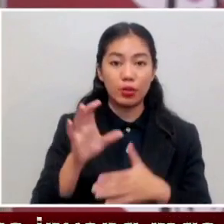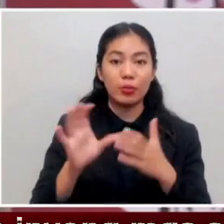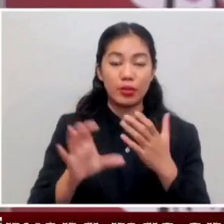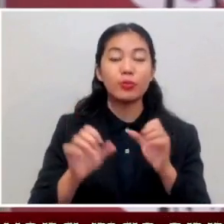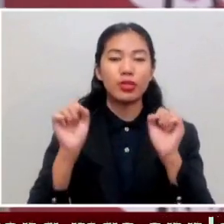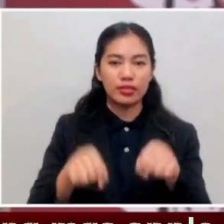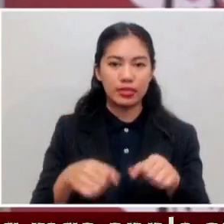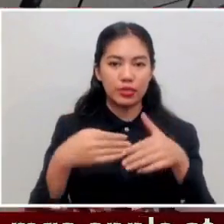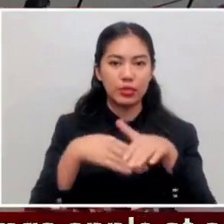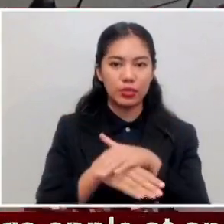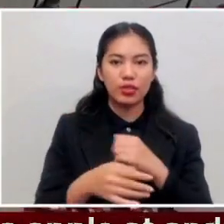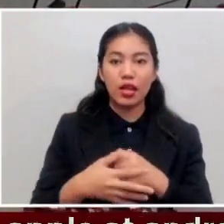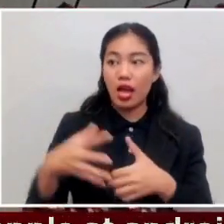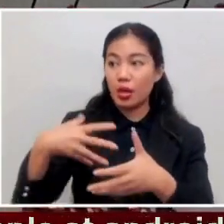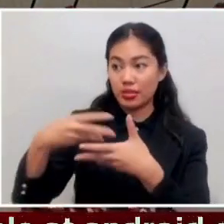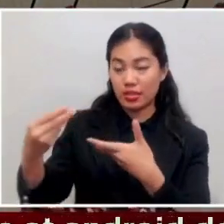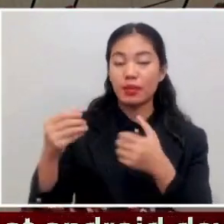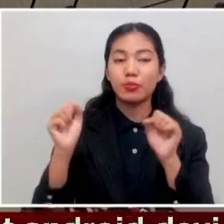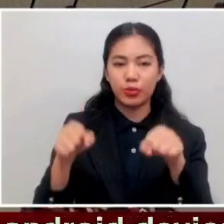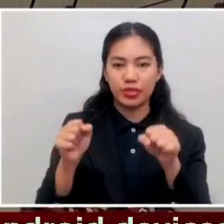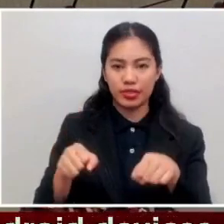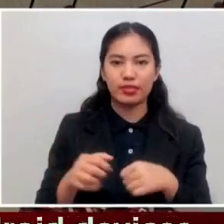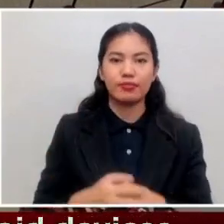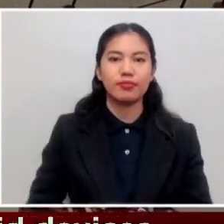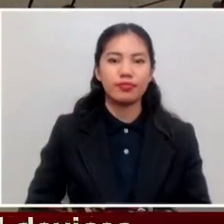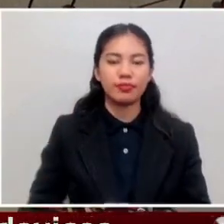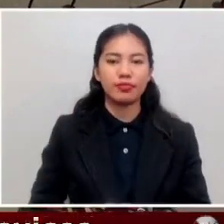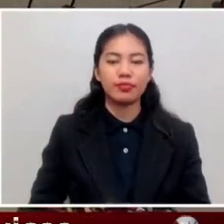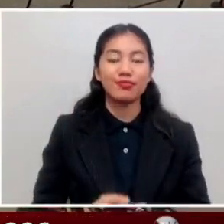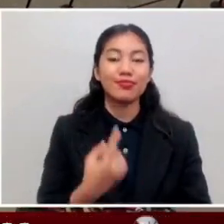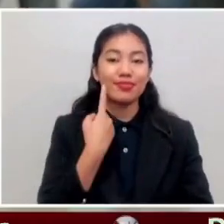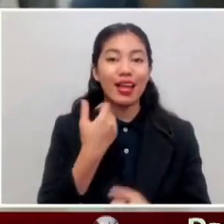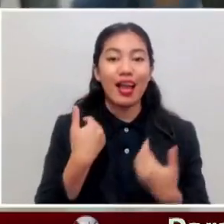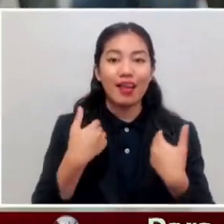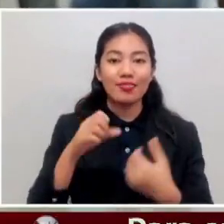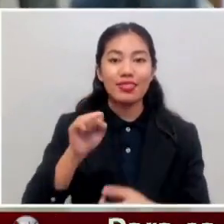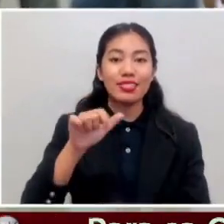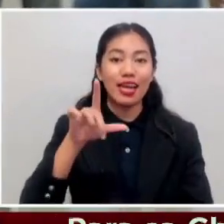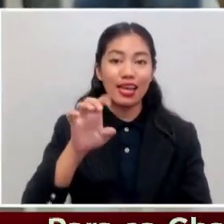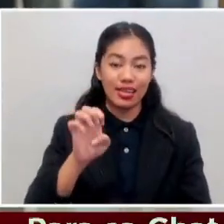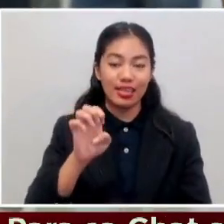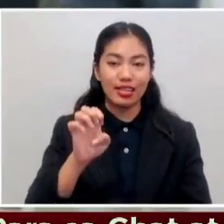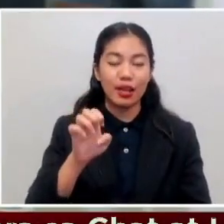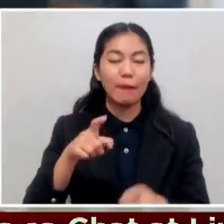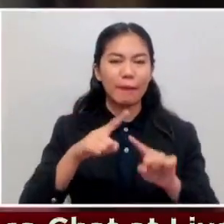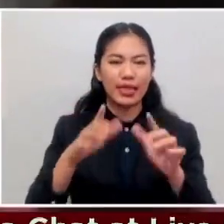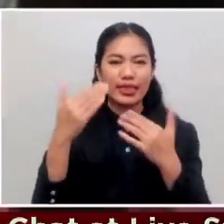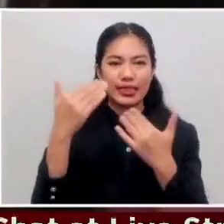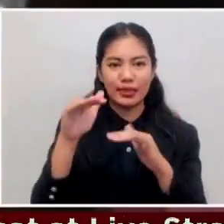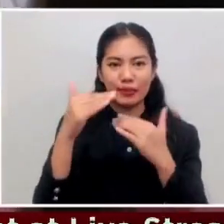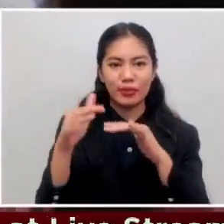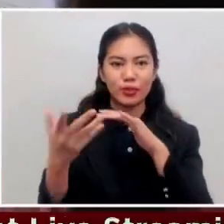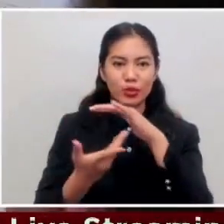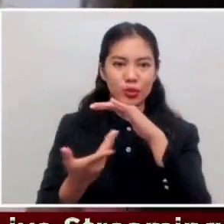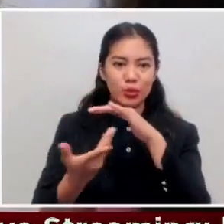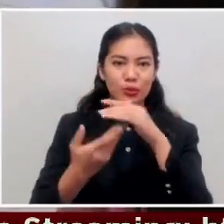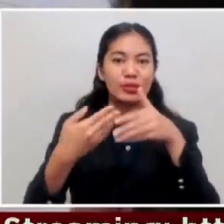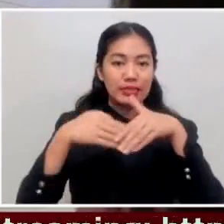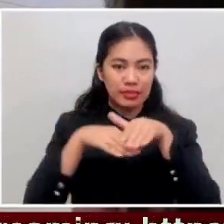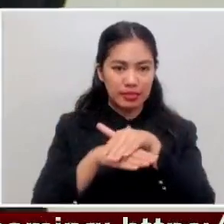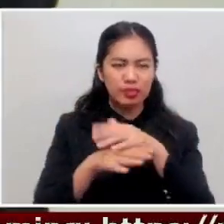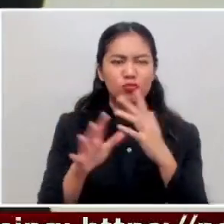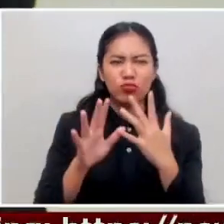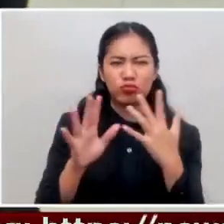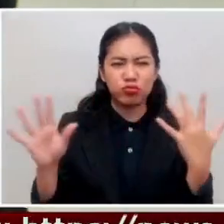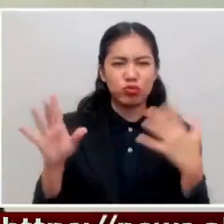for outside area po. Kanina may sale sa atrium area ng mall pero limitado ang pwedeng pumasok kaya mahaba ang